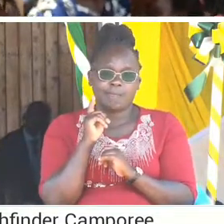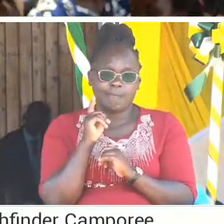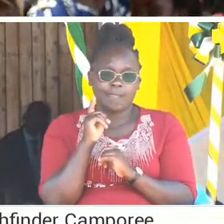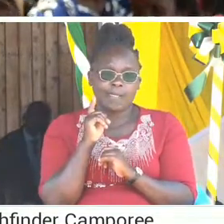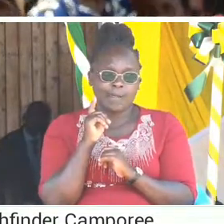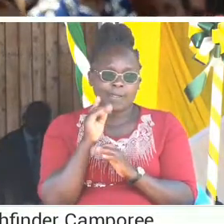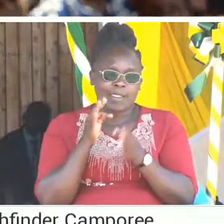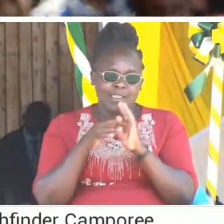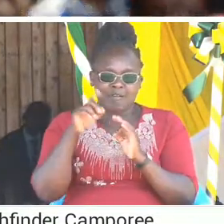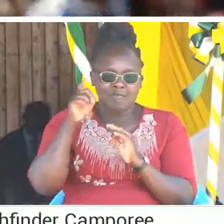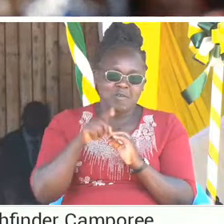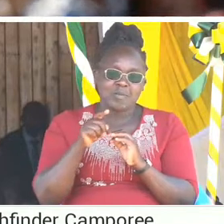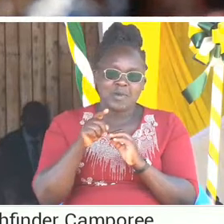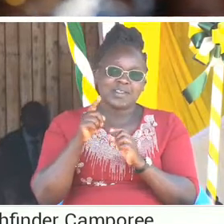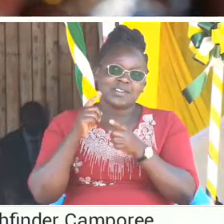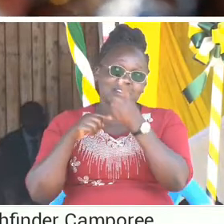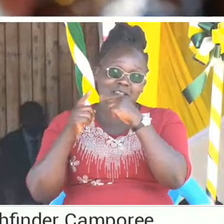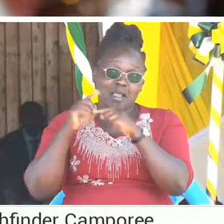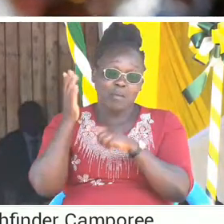ikilazimika ushuke,